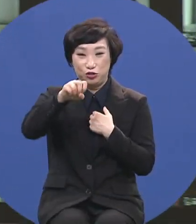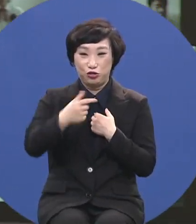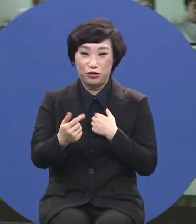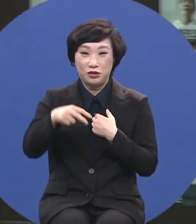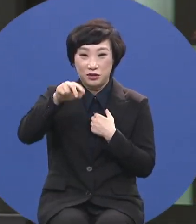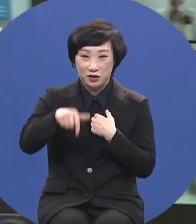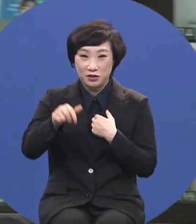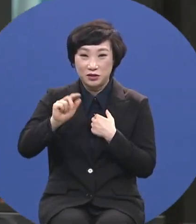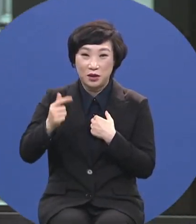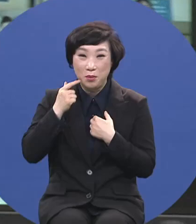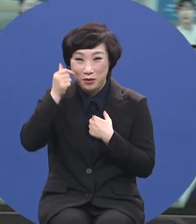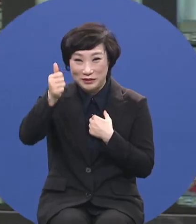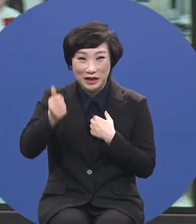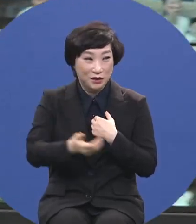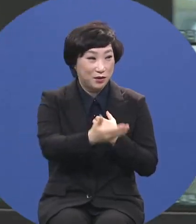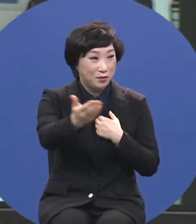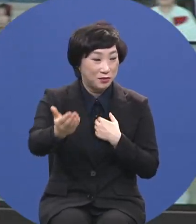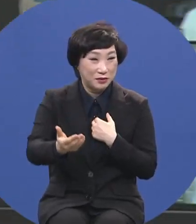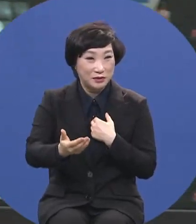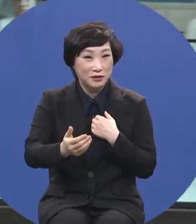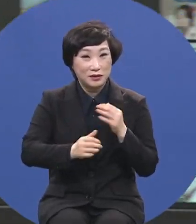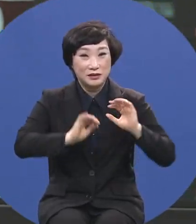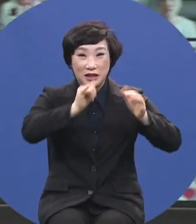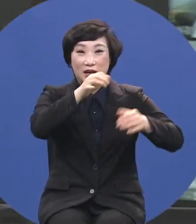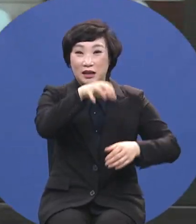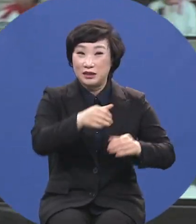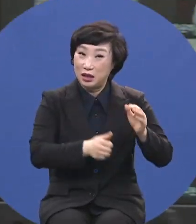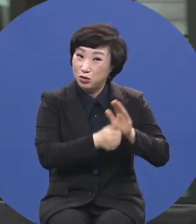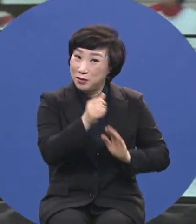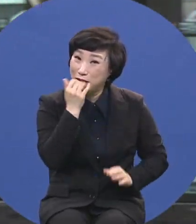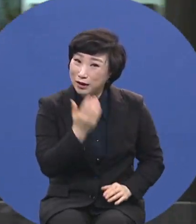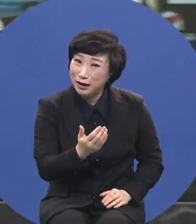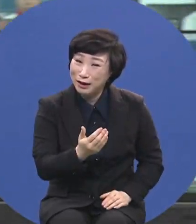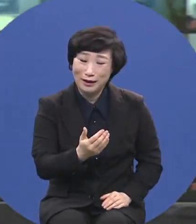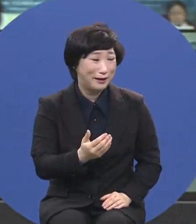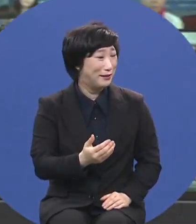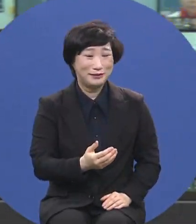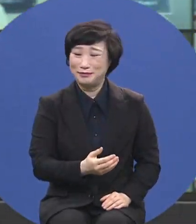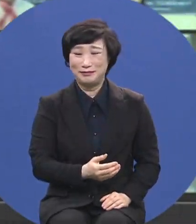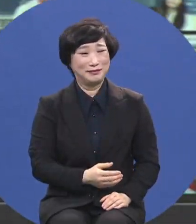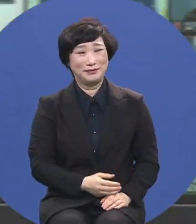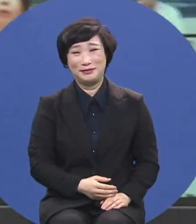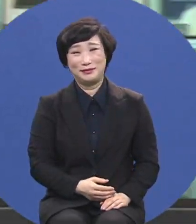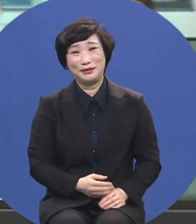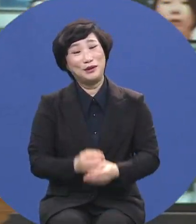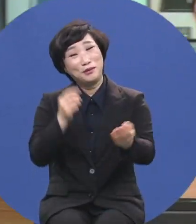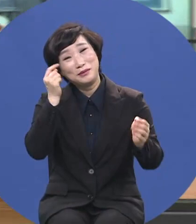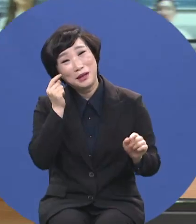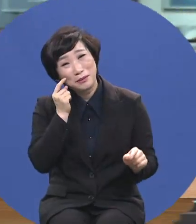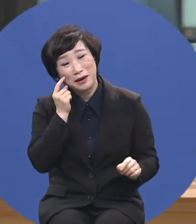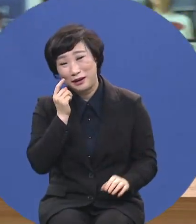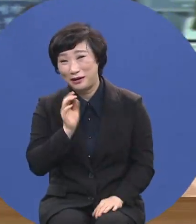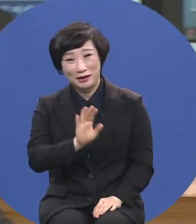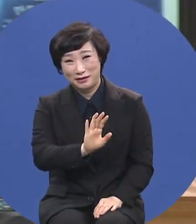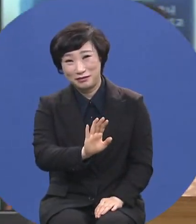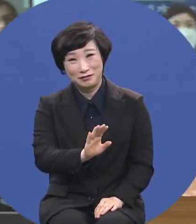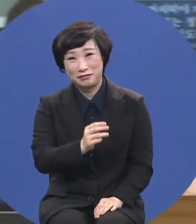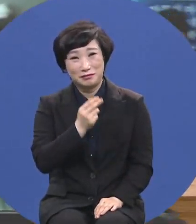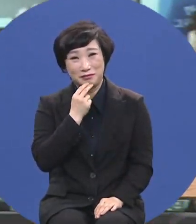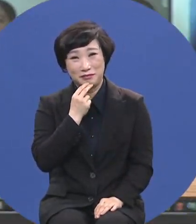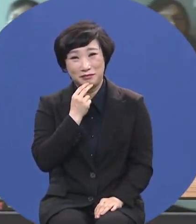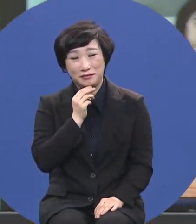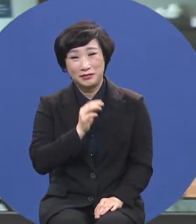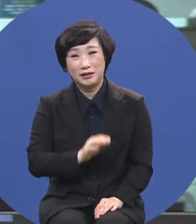목사, 세상에 무슨 소망이 있습니까? 예, 소망이 있나 한번 생각해 보세요. 아무 소망